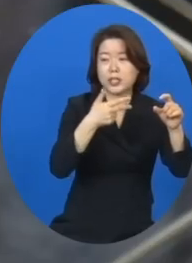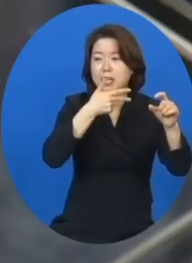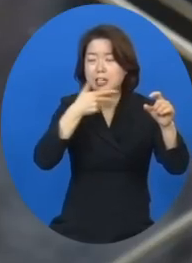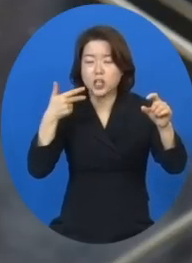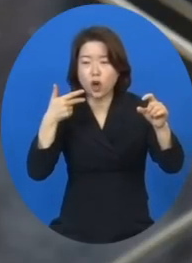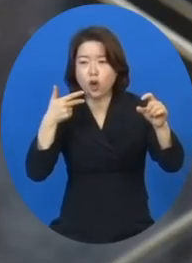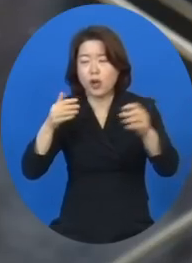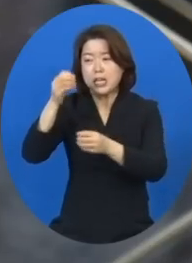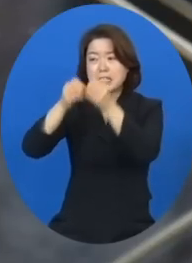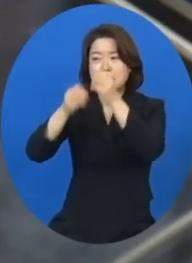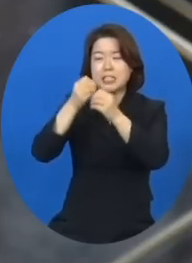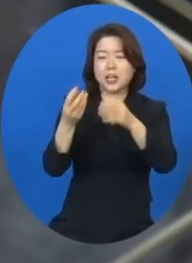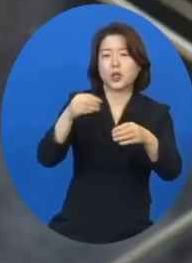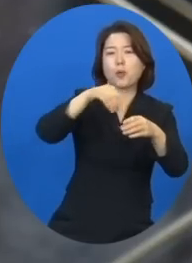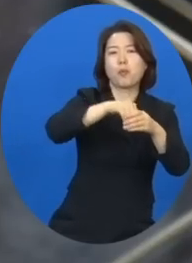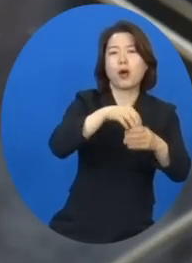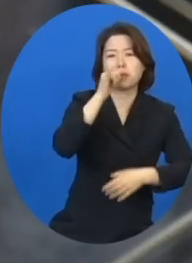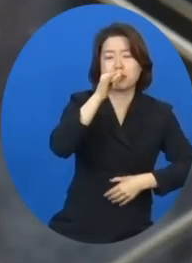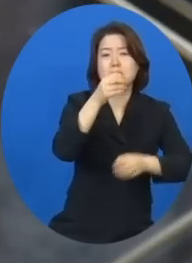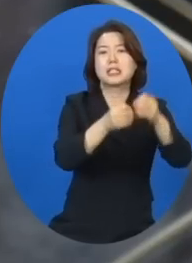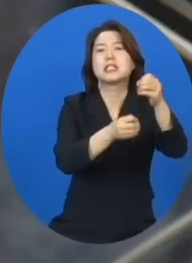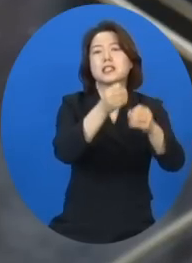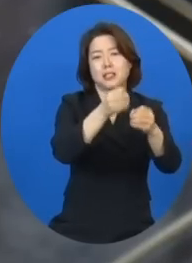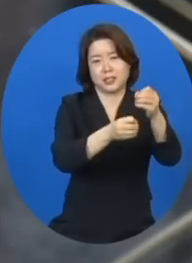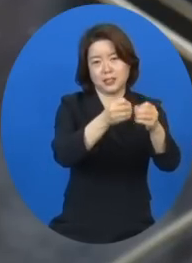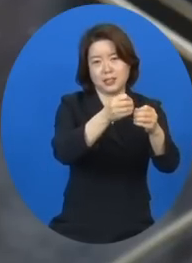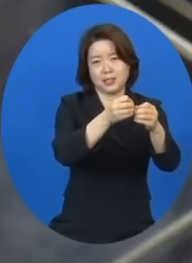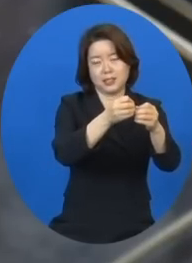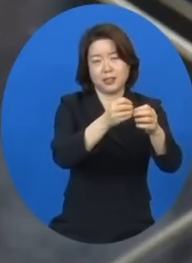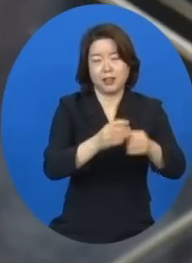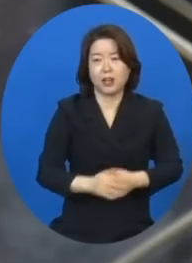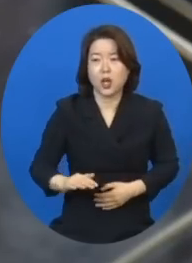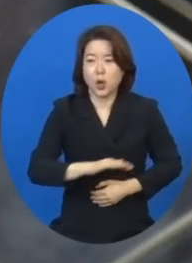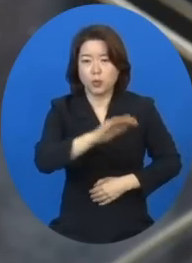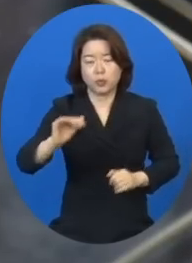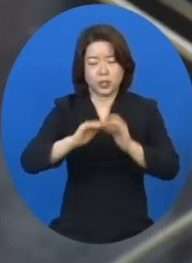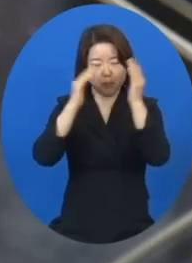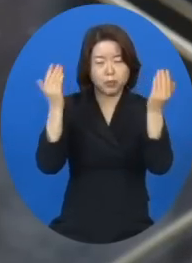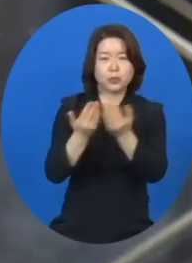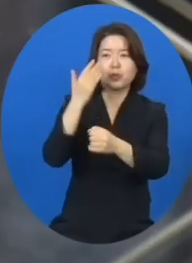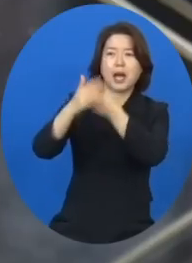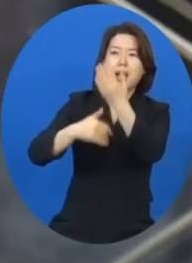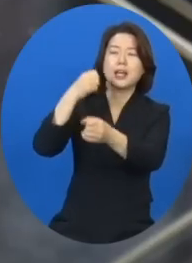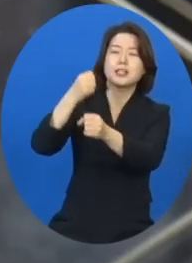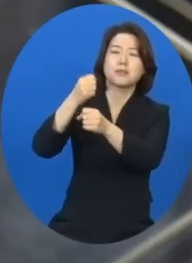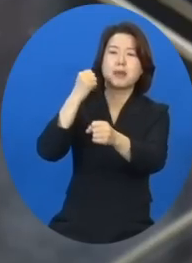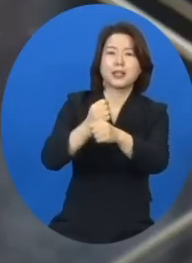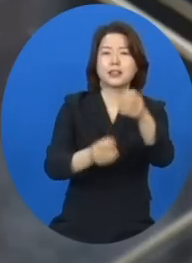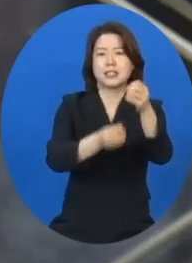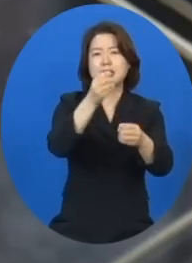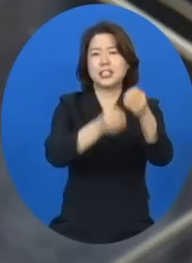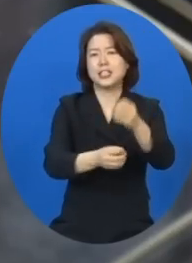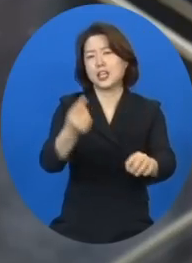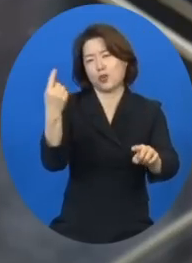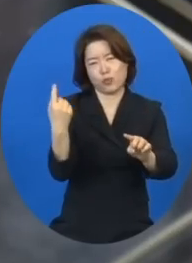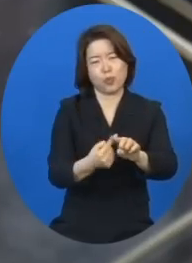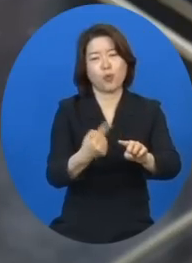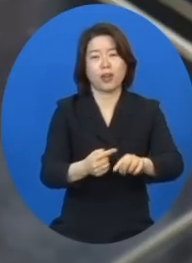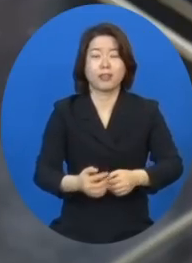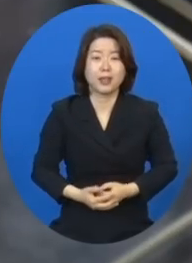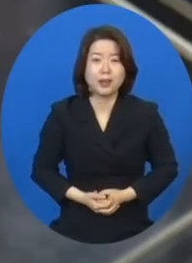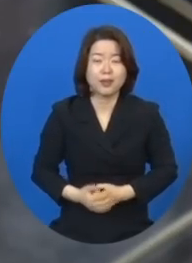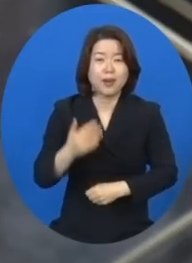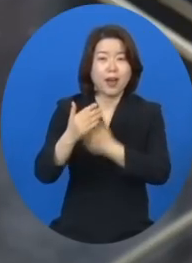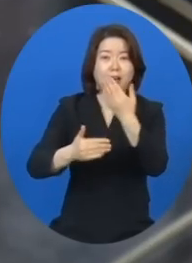포엠이 왔어요. 우리 모두는 하나님이 지으신 시입니다. 하나님의